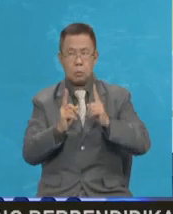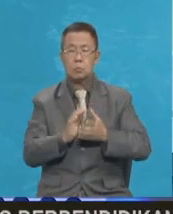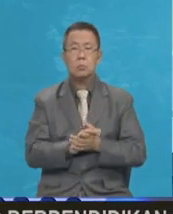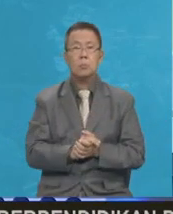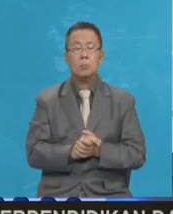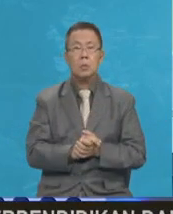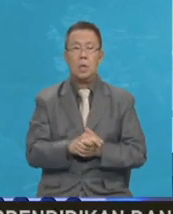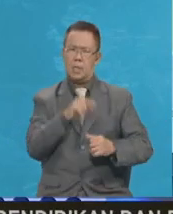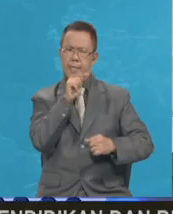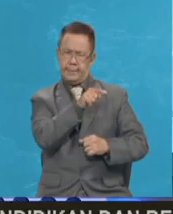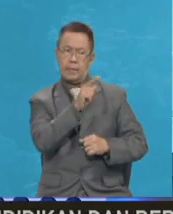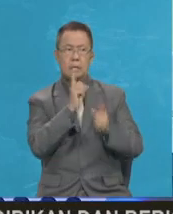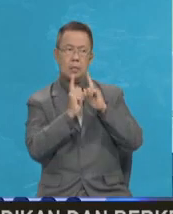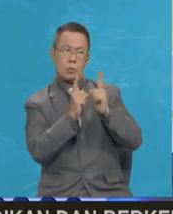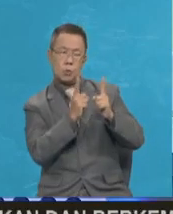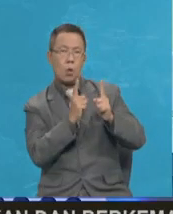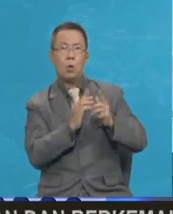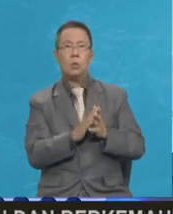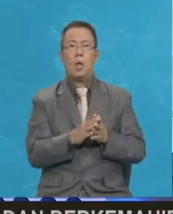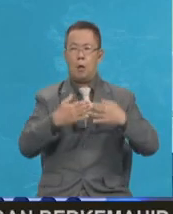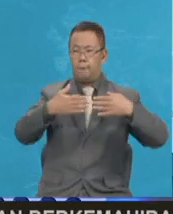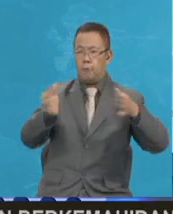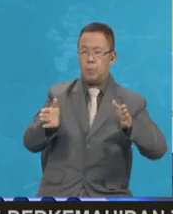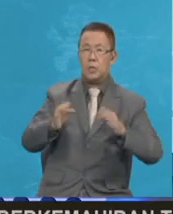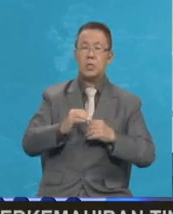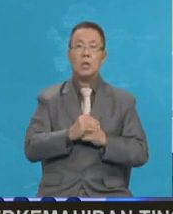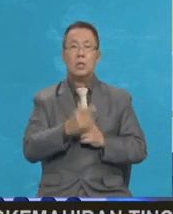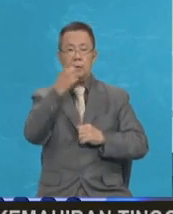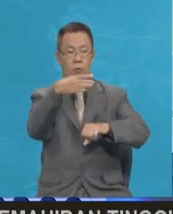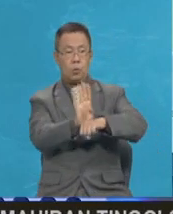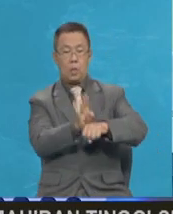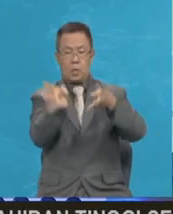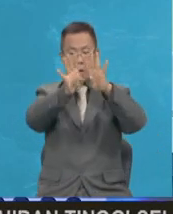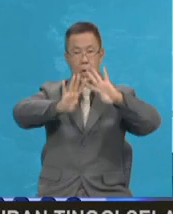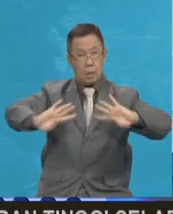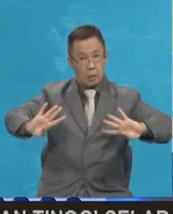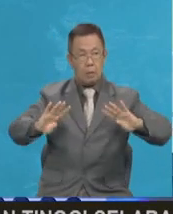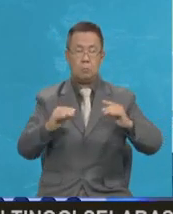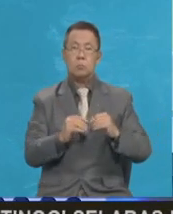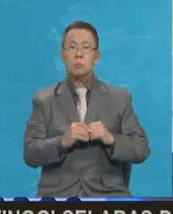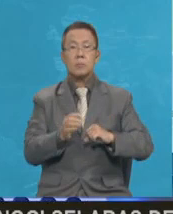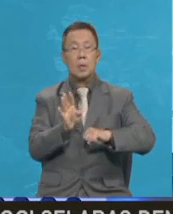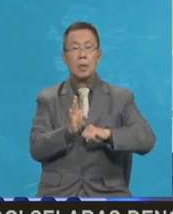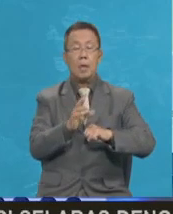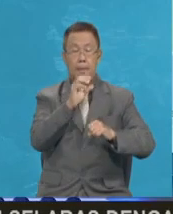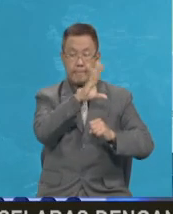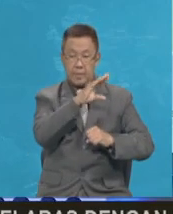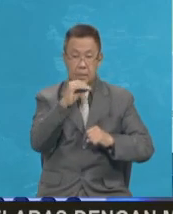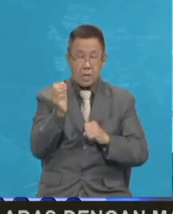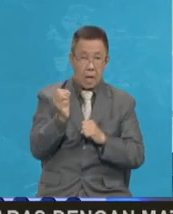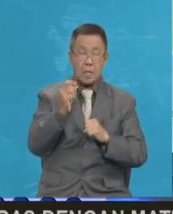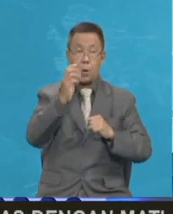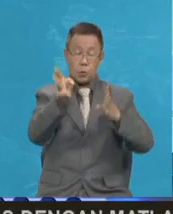dalam ucap Tama nyari pada Majlis perasmian meja bulat perniagaan Ocean sidang kemuncak perniagaan dan